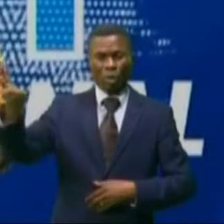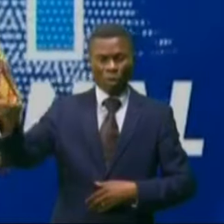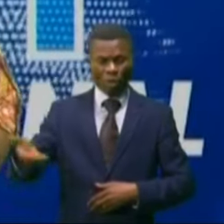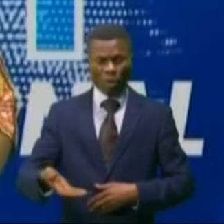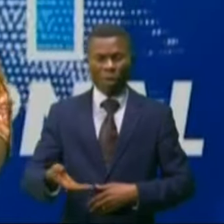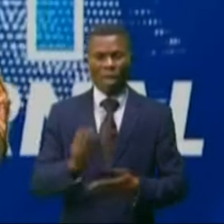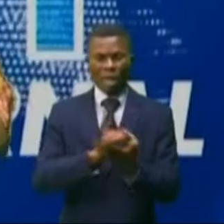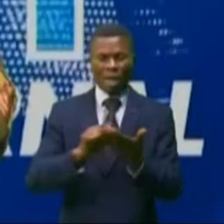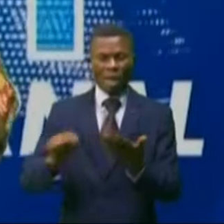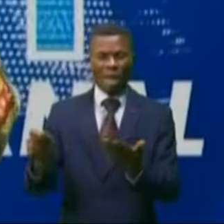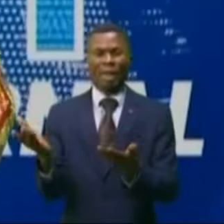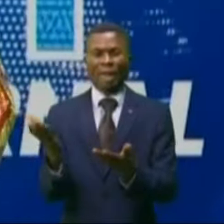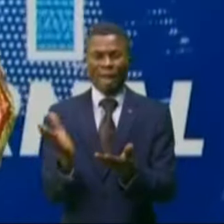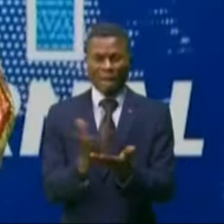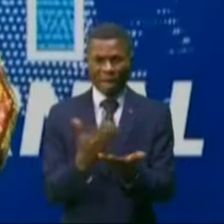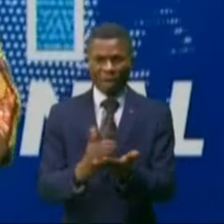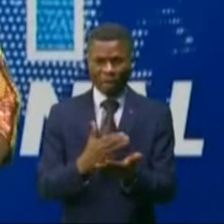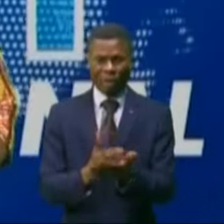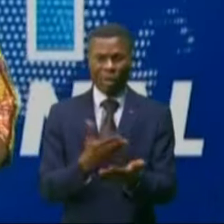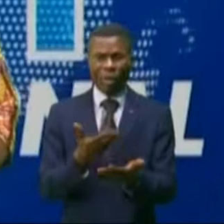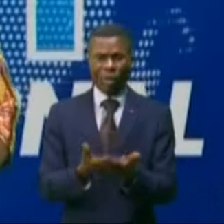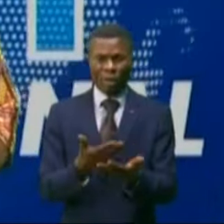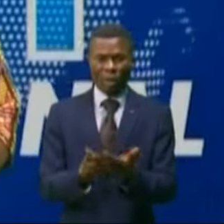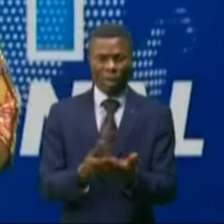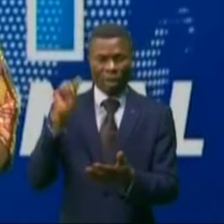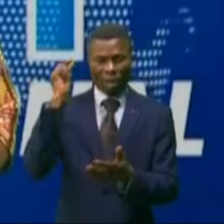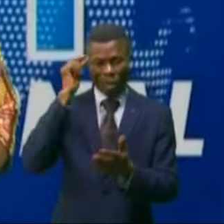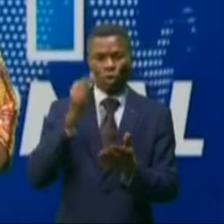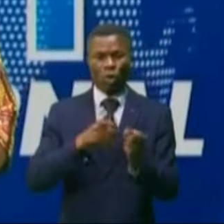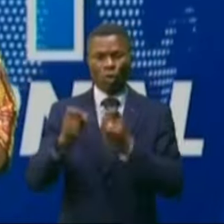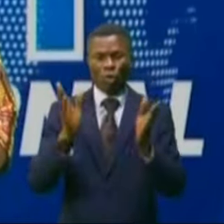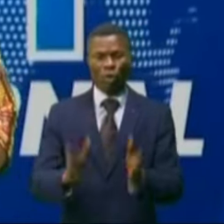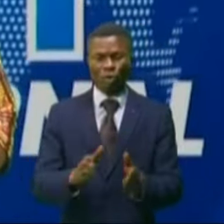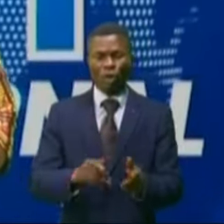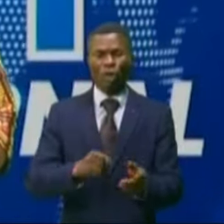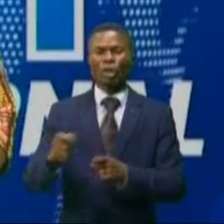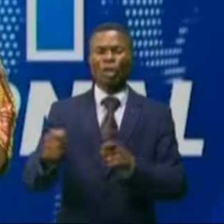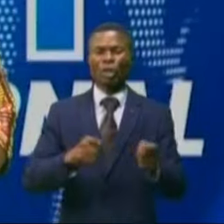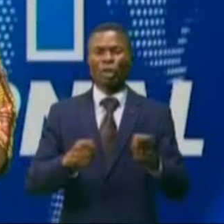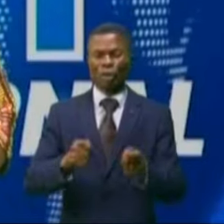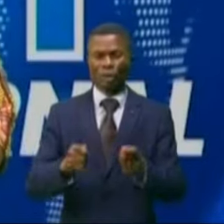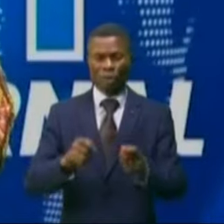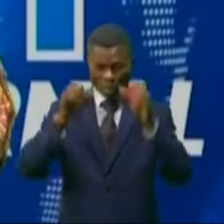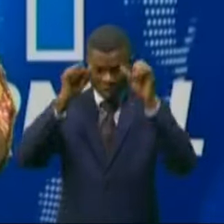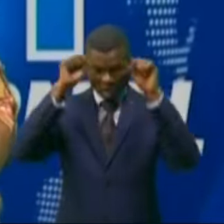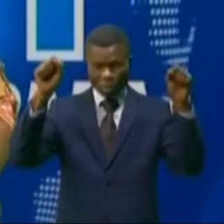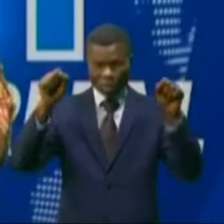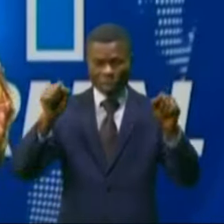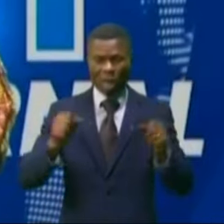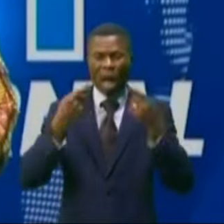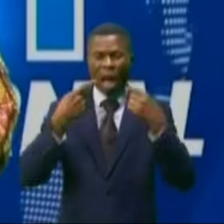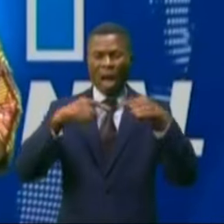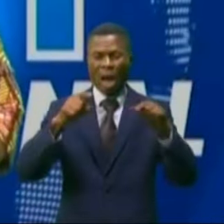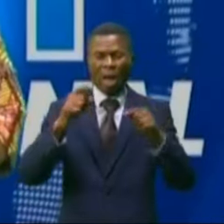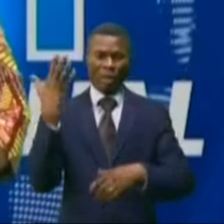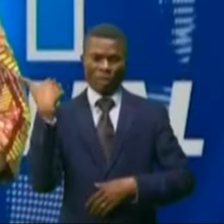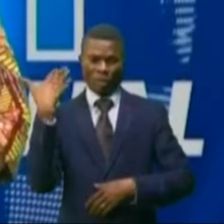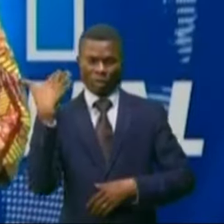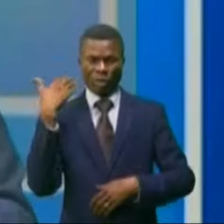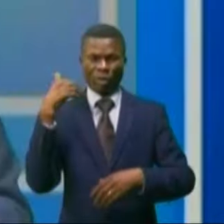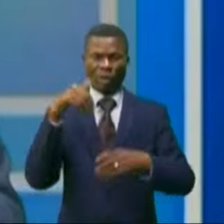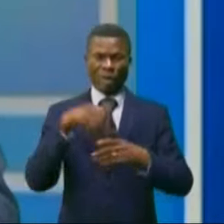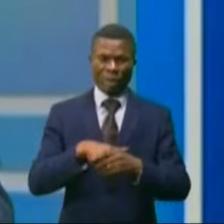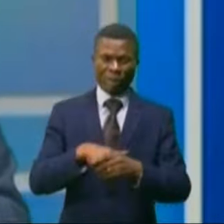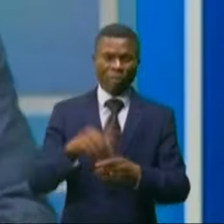de l'ouvrage « Banque, gouvernance et gestion prudentielle » publié récemment. Bonsoir,